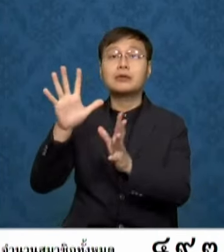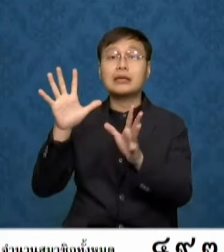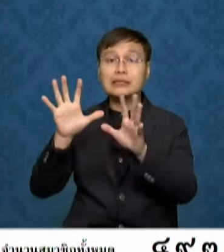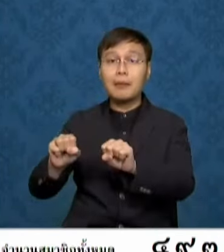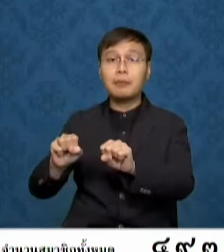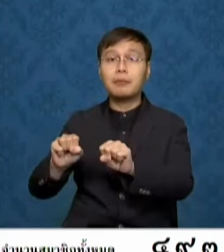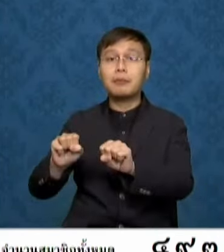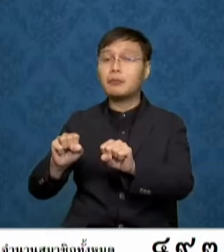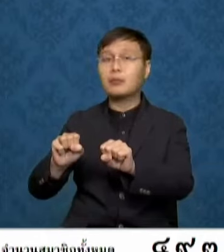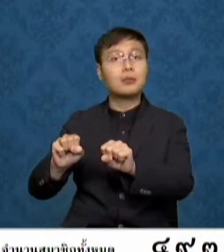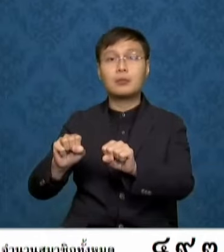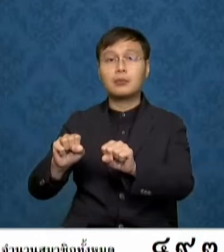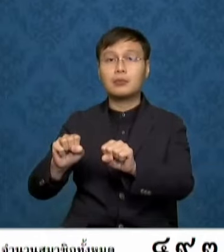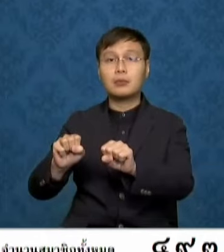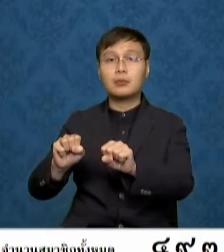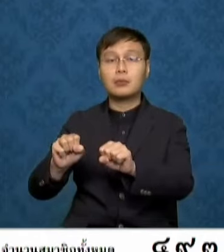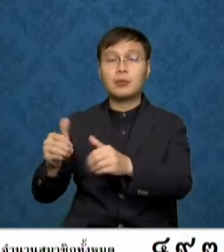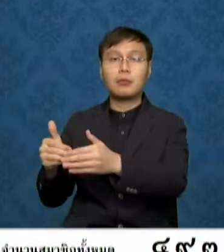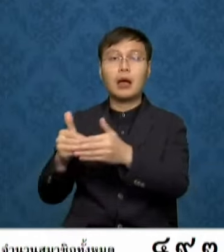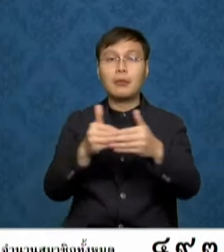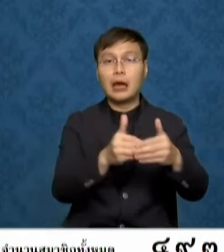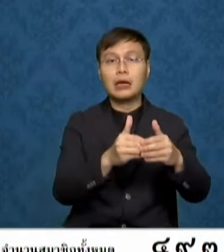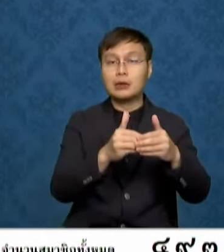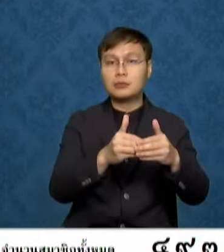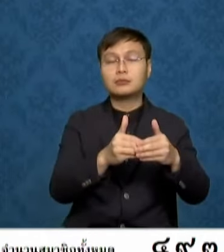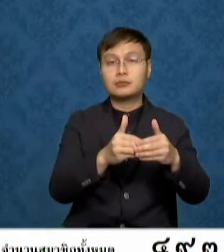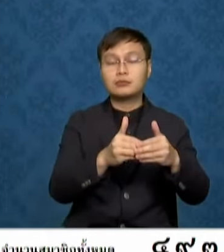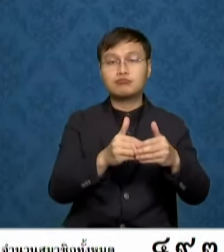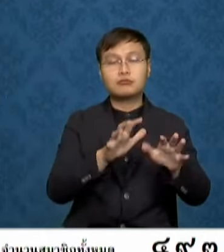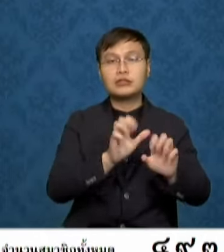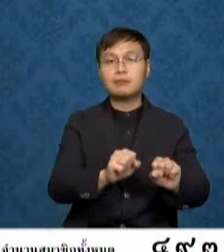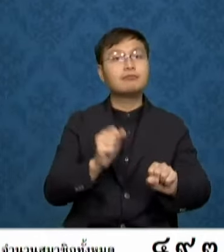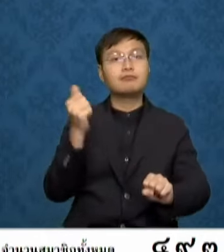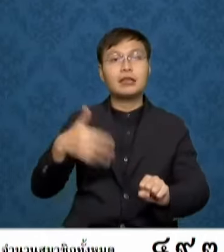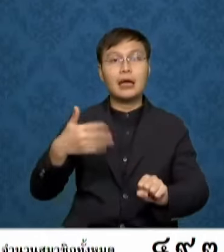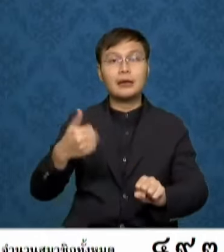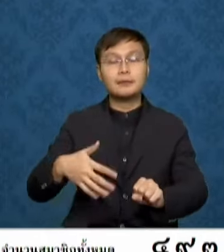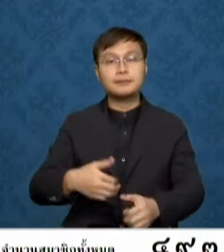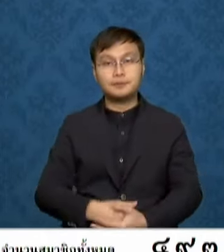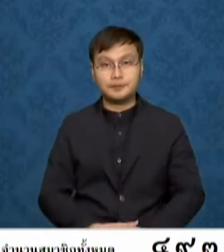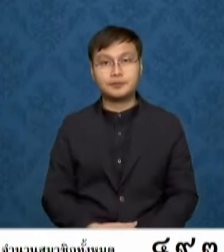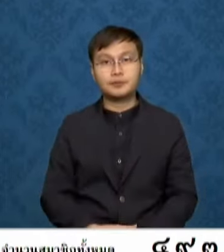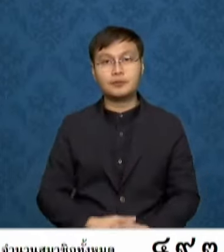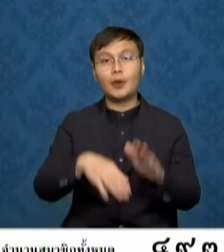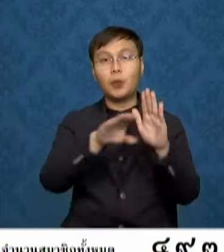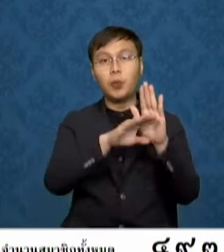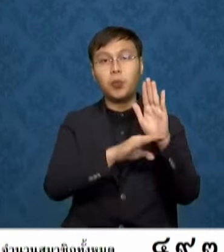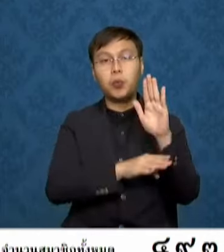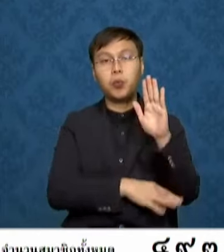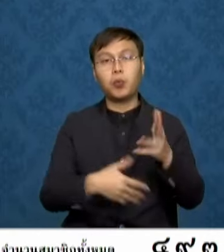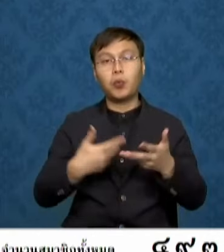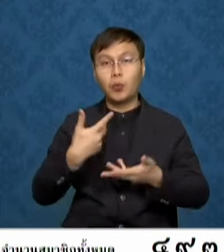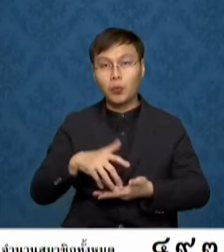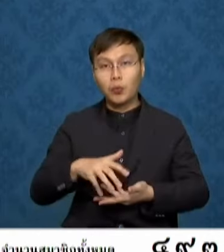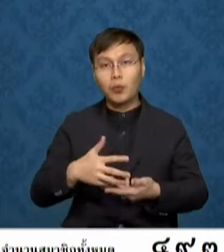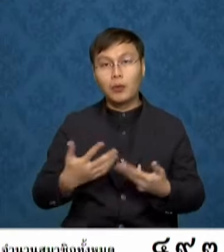ก็ไม่สามารถนำทัวร์ผู้ต้องหามาดำเนินคดีได้ผมก็ยิ่งพูดมากขึ้นนะครับหลายตอนมาจนตอนนี้ละครับซึ่ง